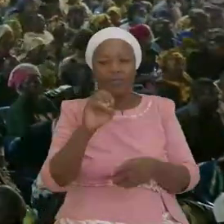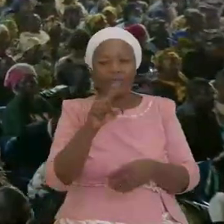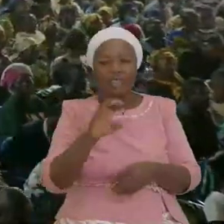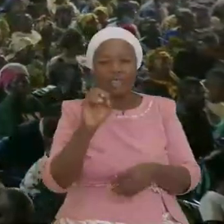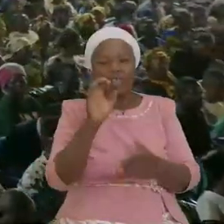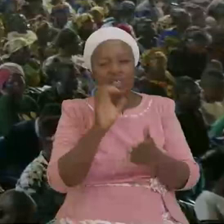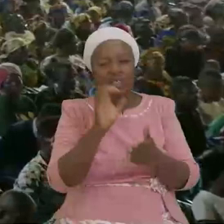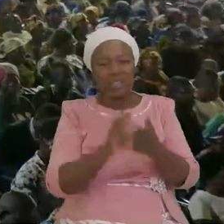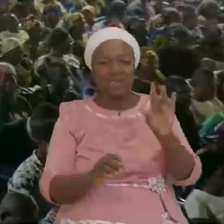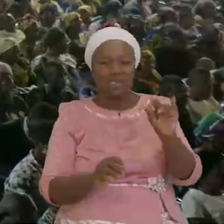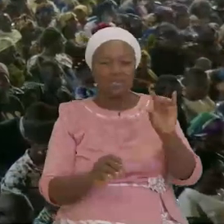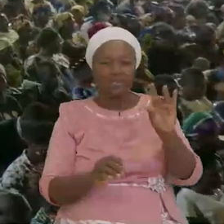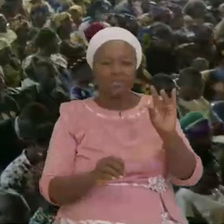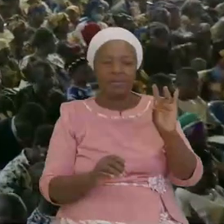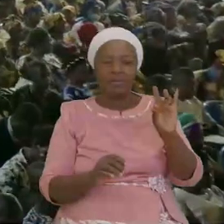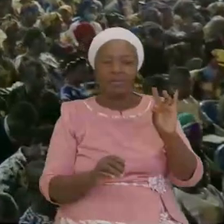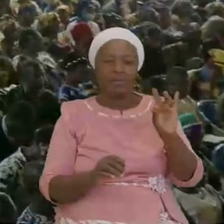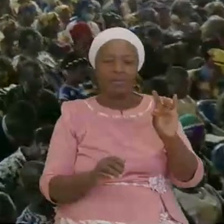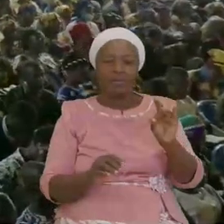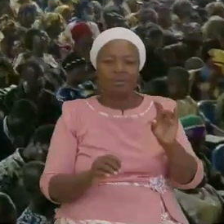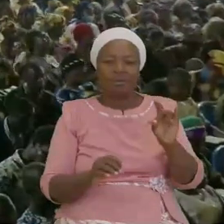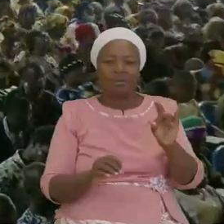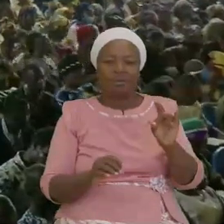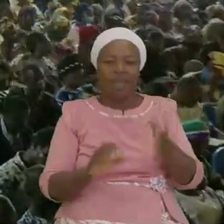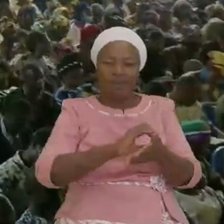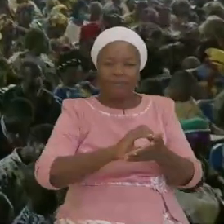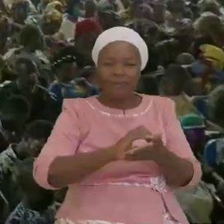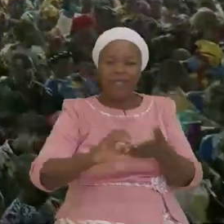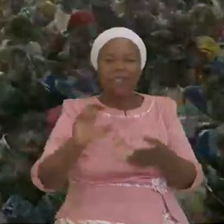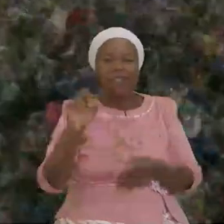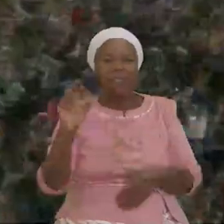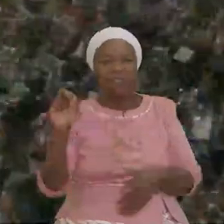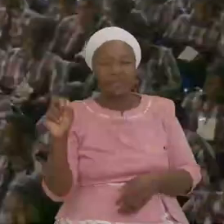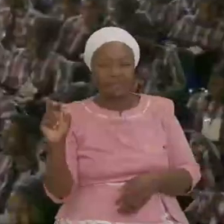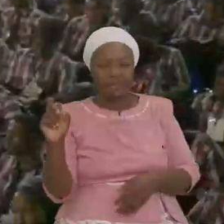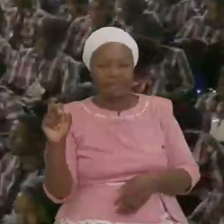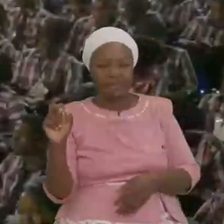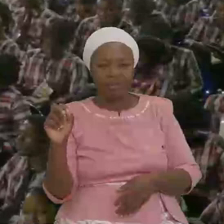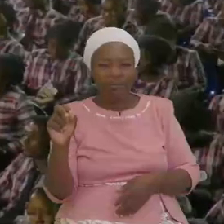C'est pourquoi c'est dit en Ézéchiel 18,